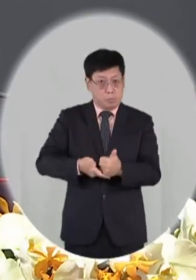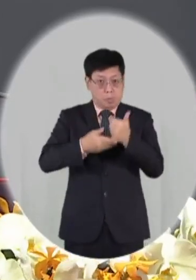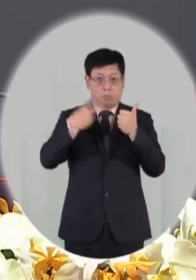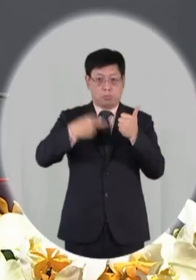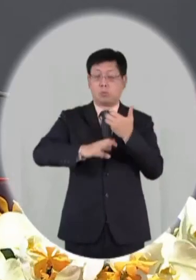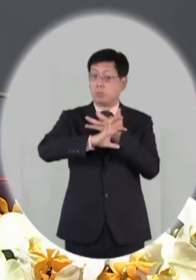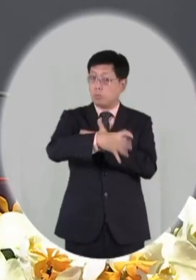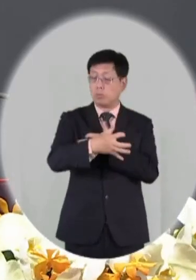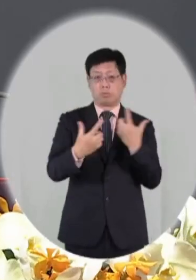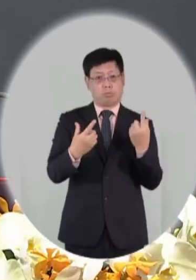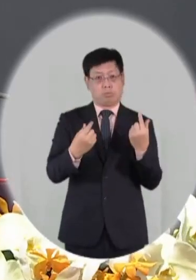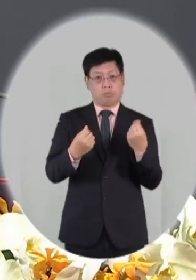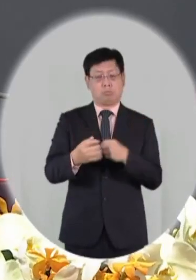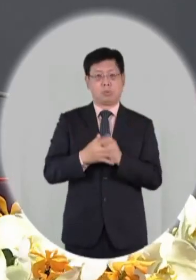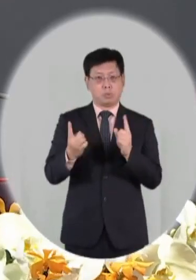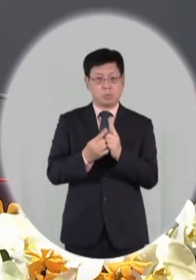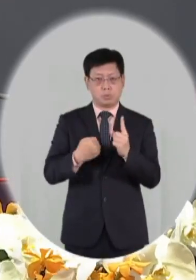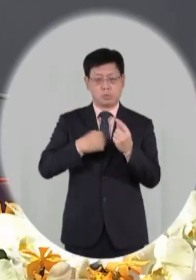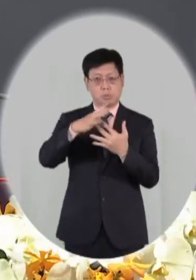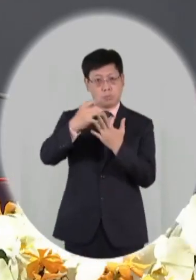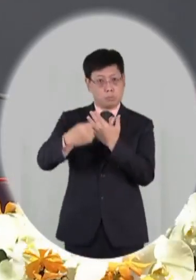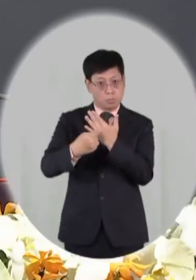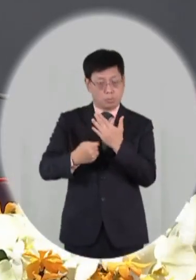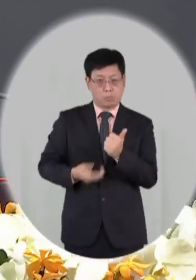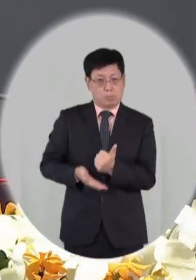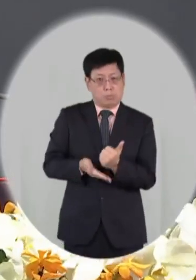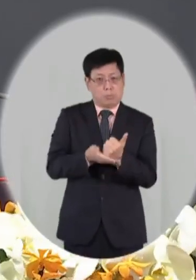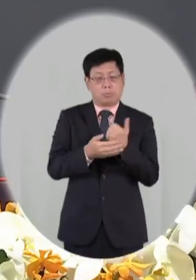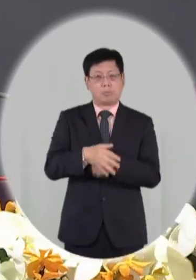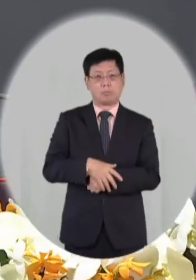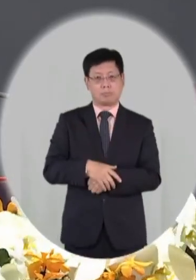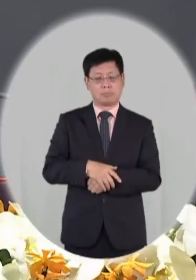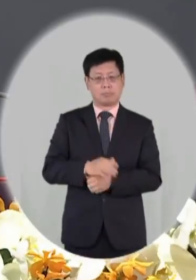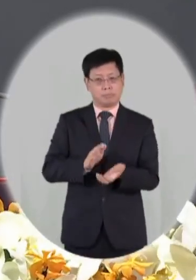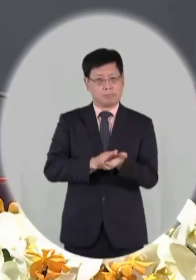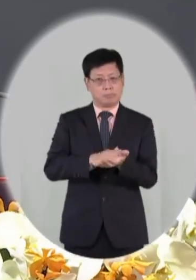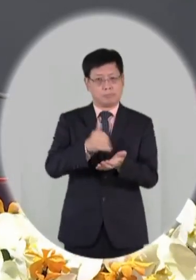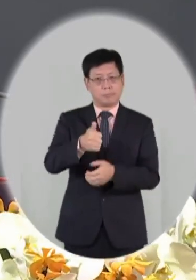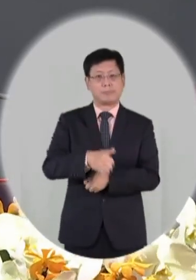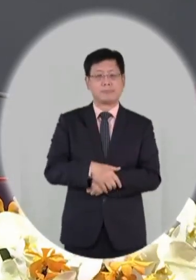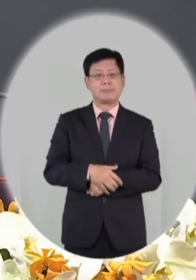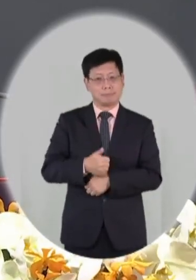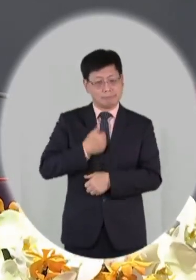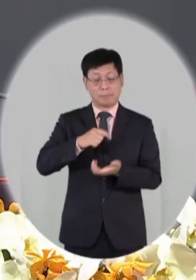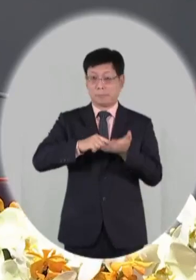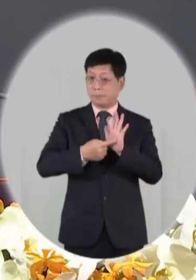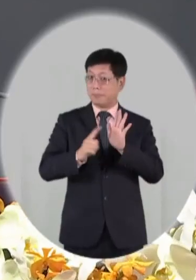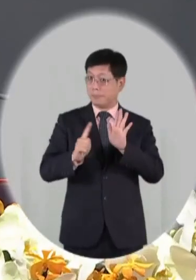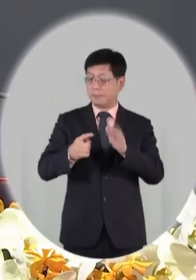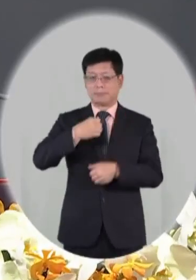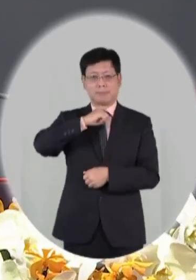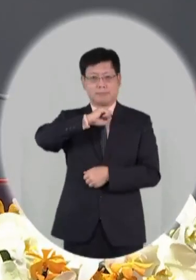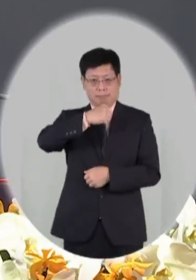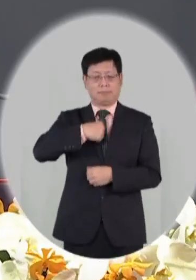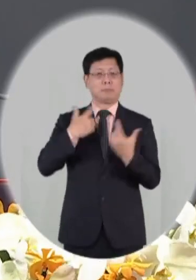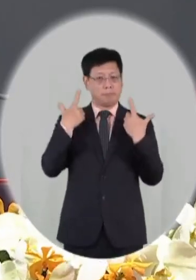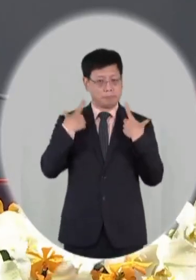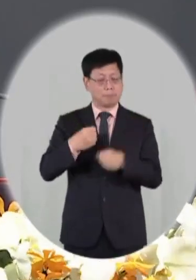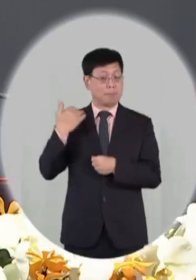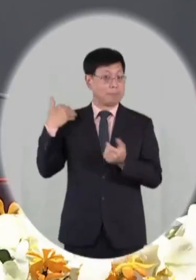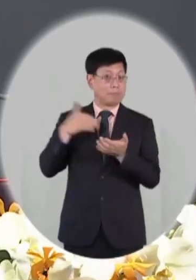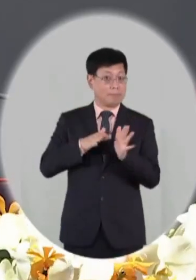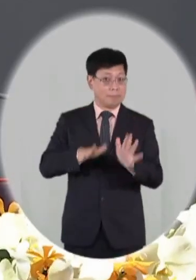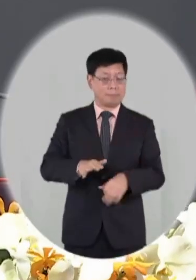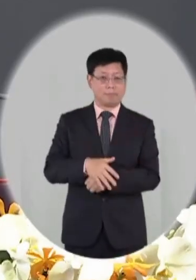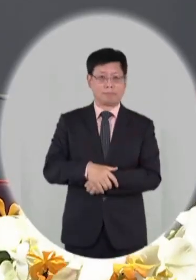得其他国家选手的鼓励与肯定，再再显现了台湾一直以来